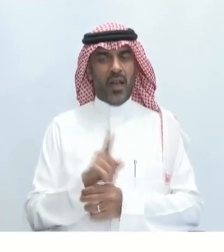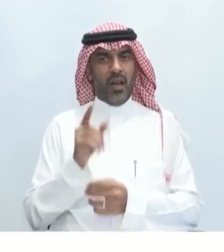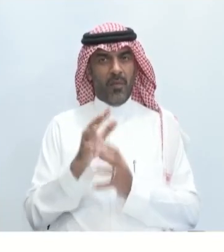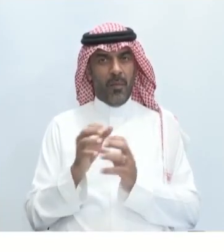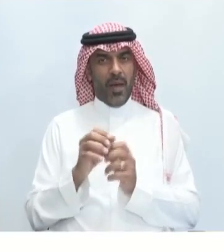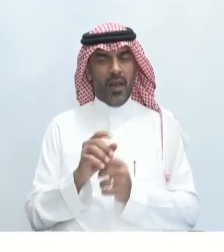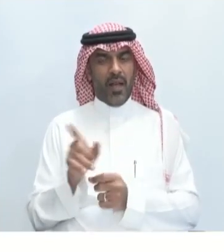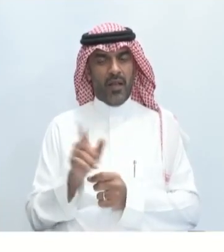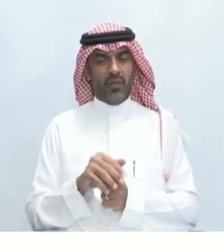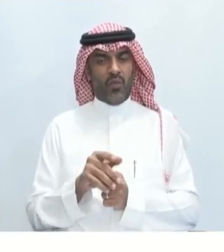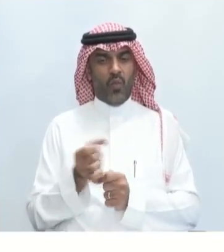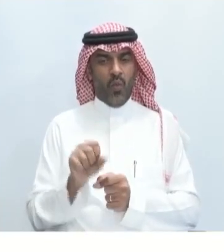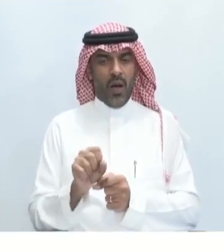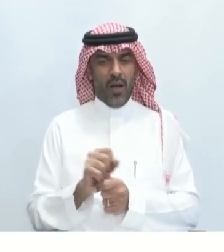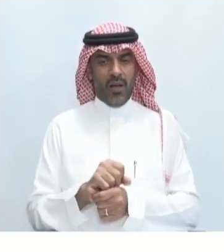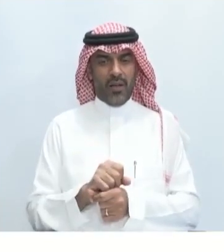النفي كذلك